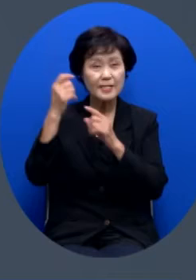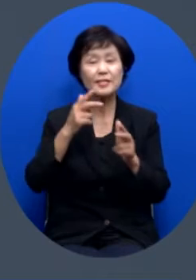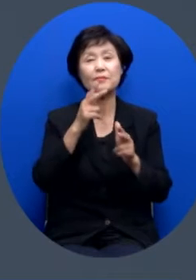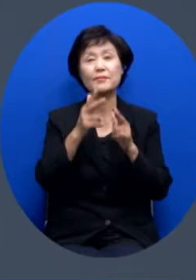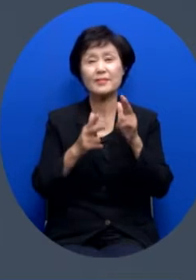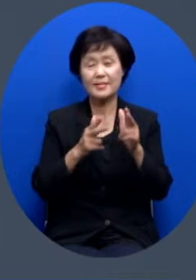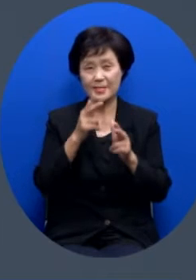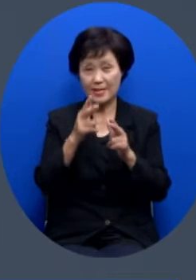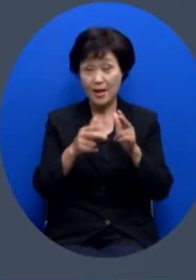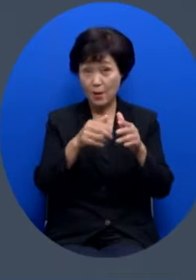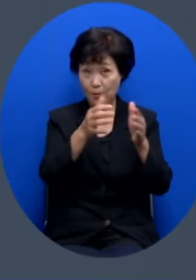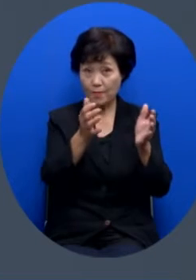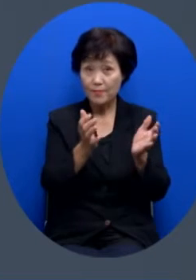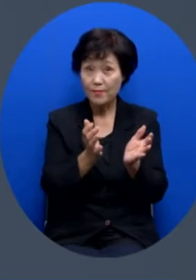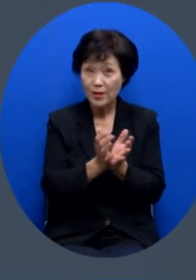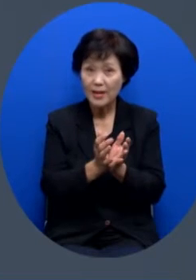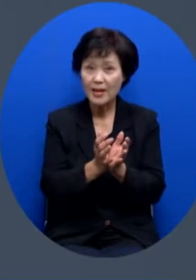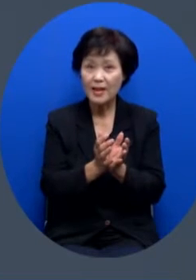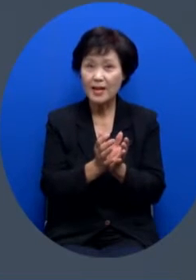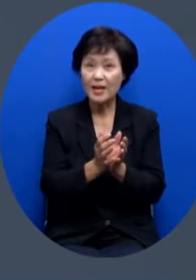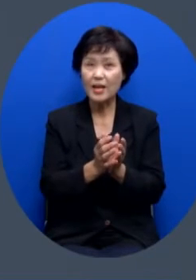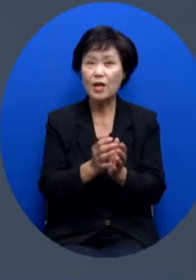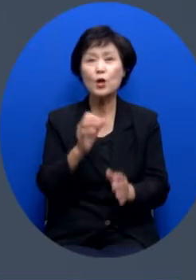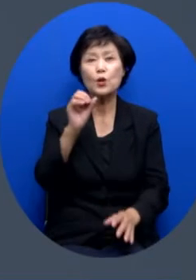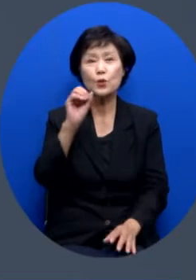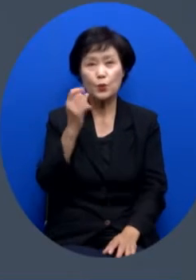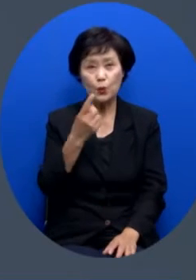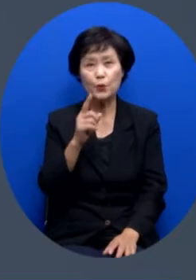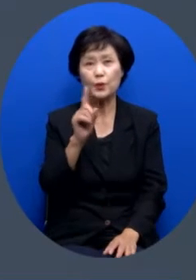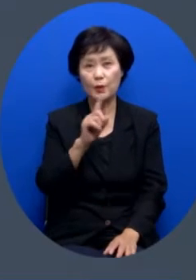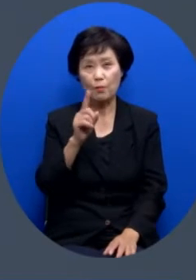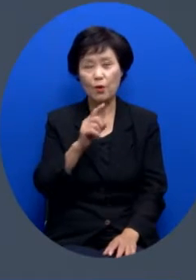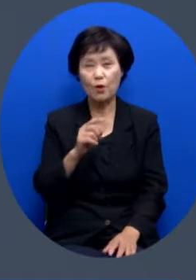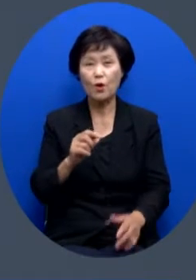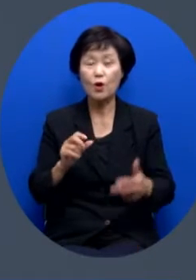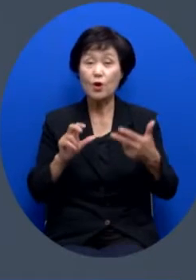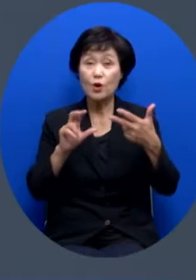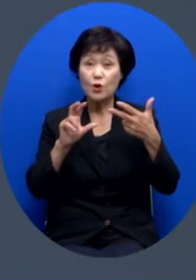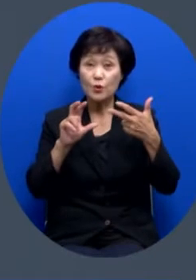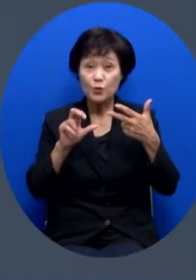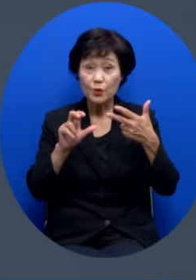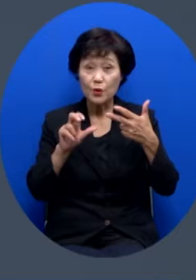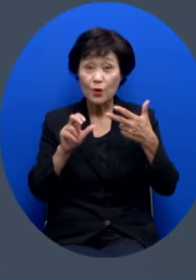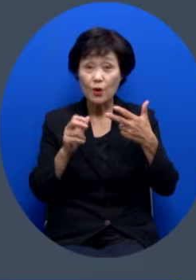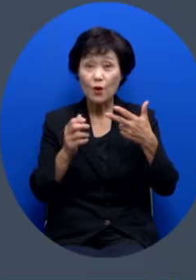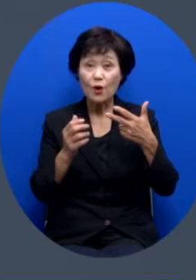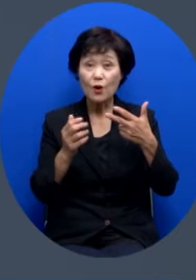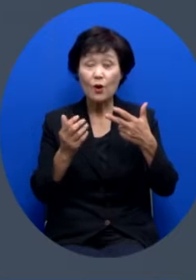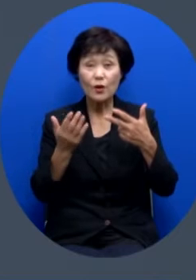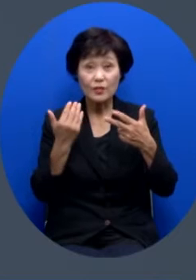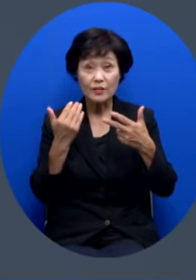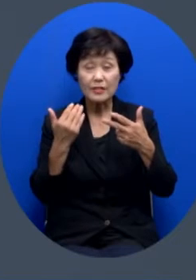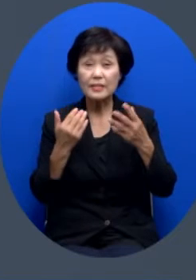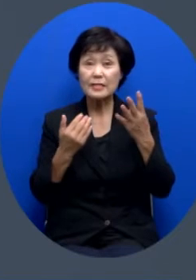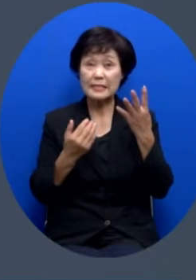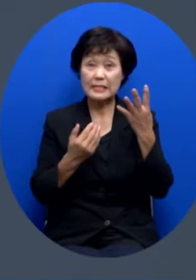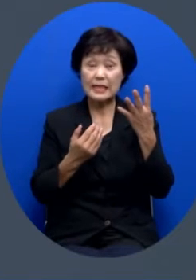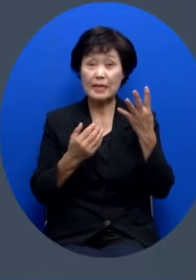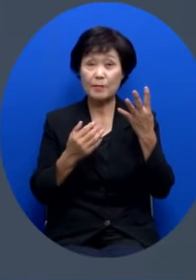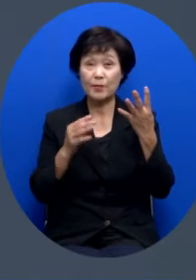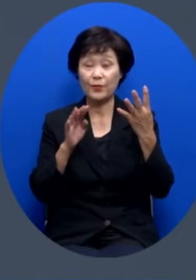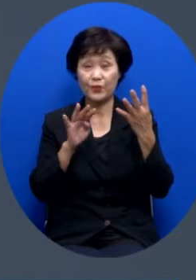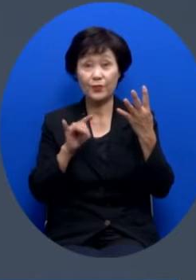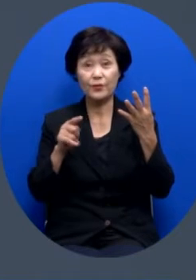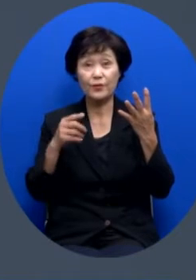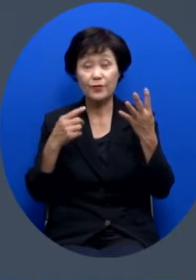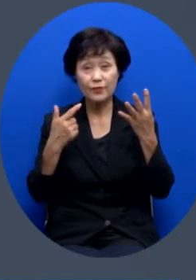이제 하게 된 동기는 6.25 정 의 4 내 차례 예